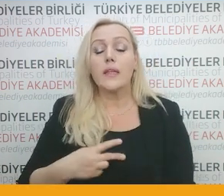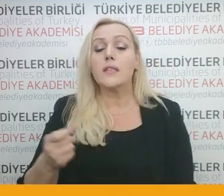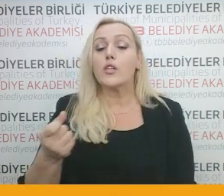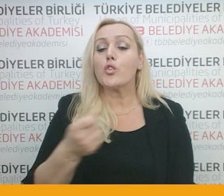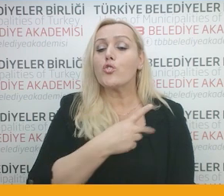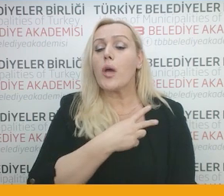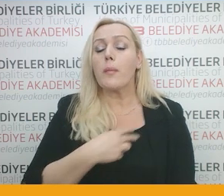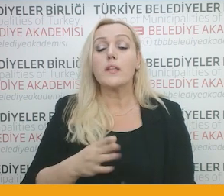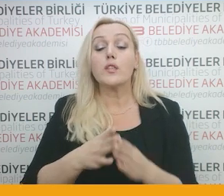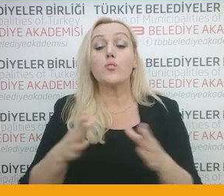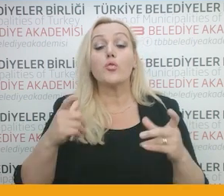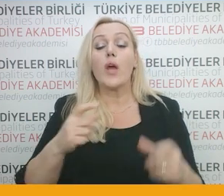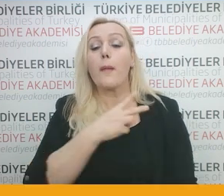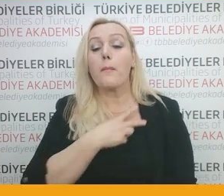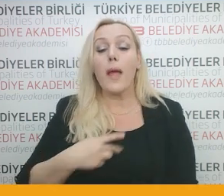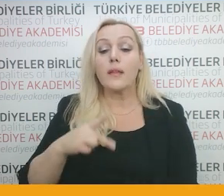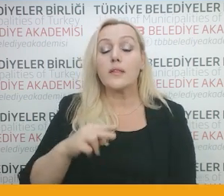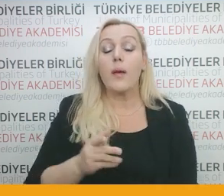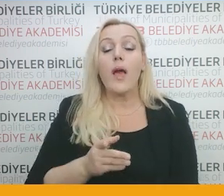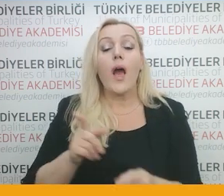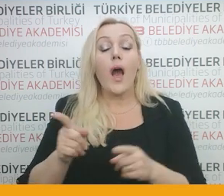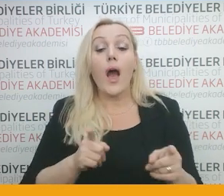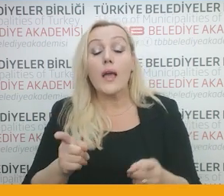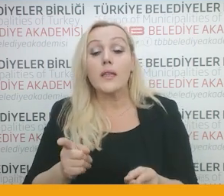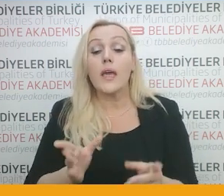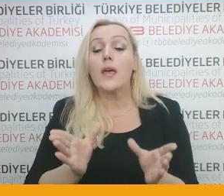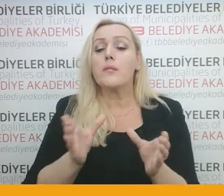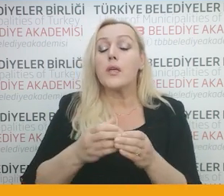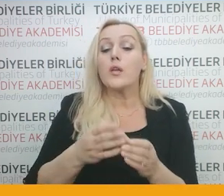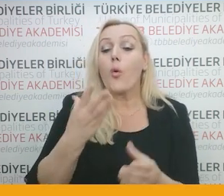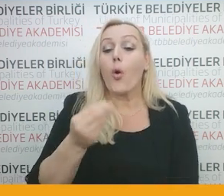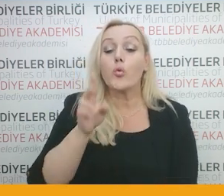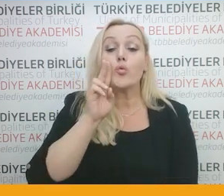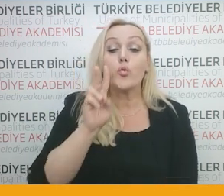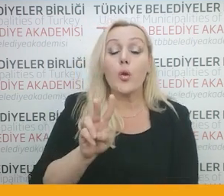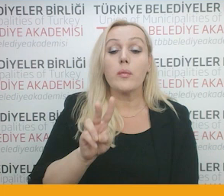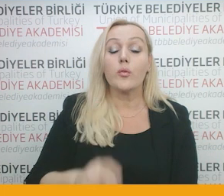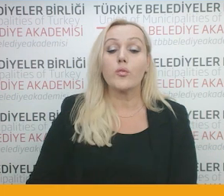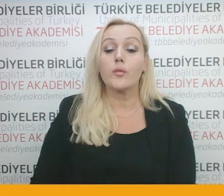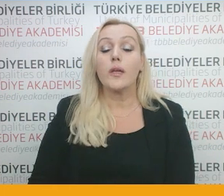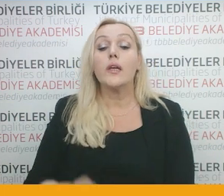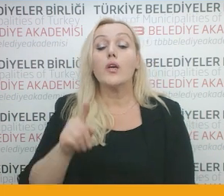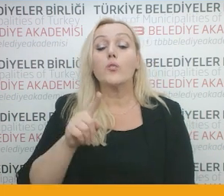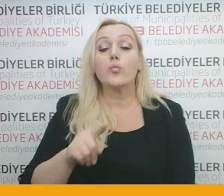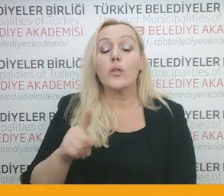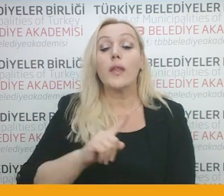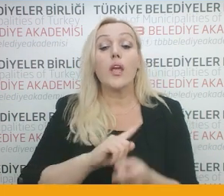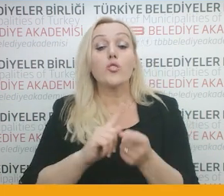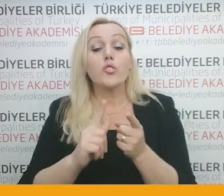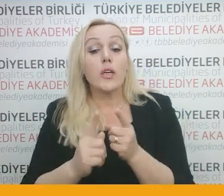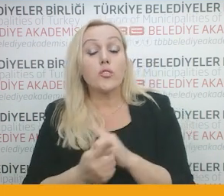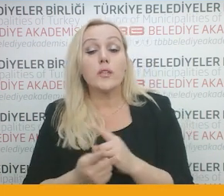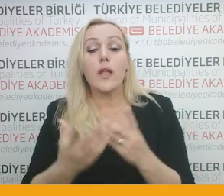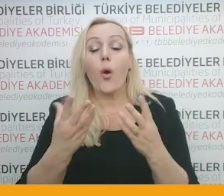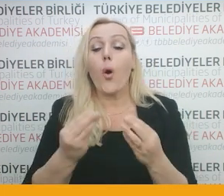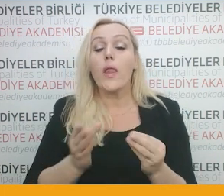var. Dördüncü sütunda da hangi birim olduğunu görebiliyoruz. Bunlar da çeşitli şekilde